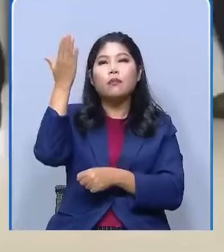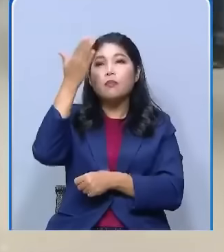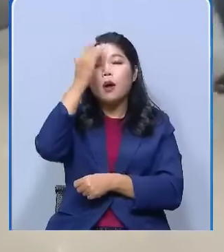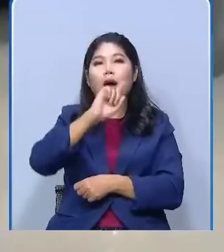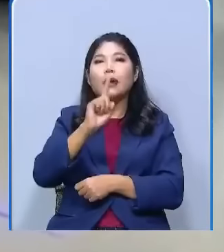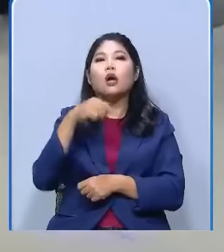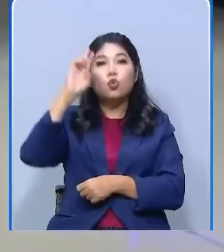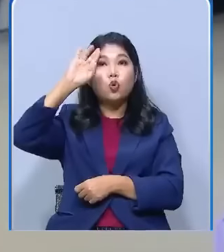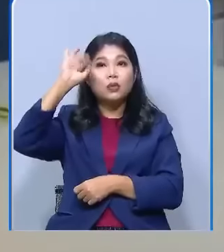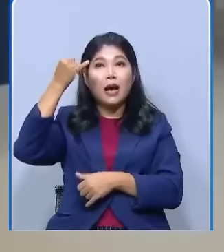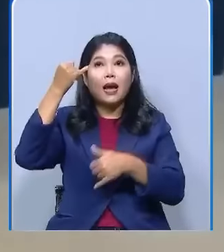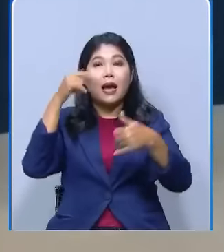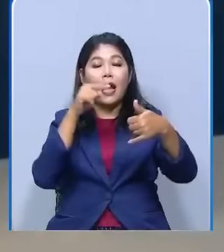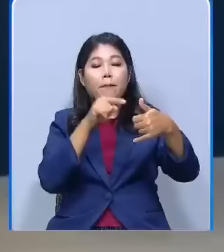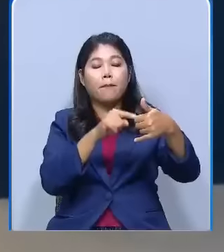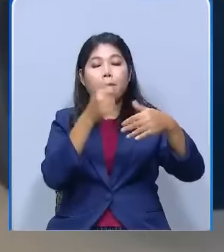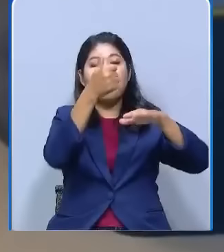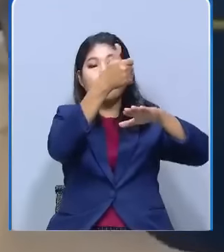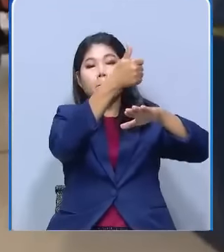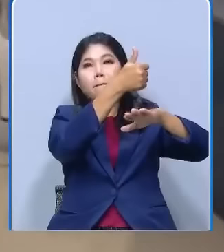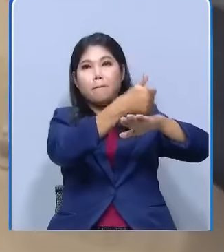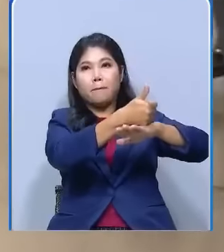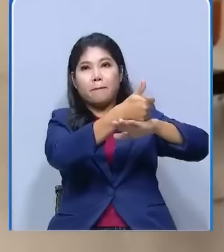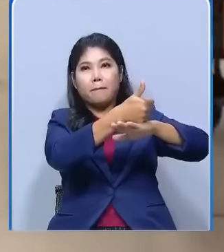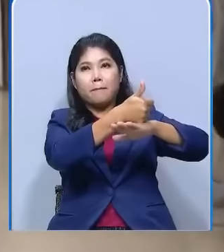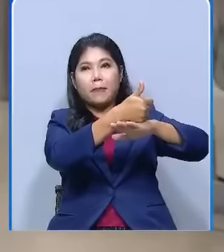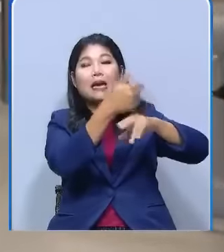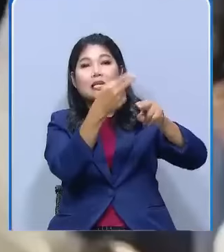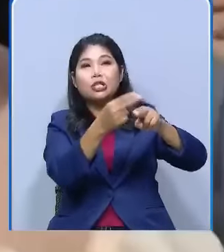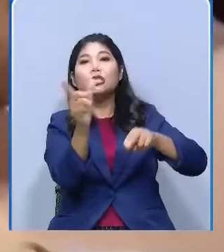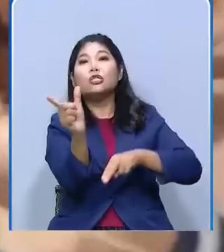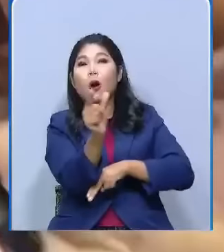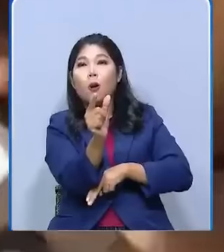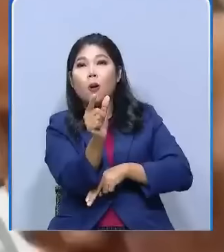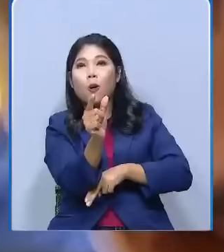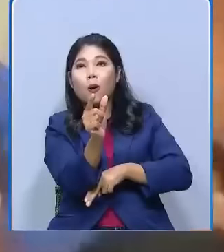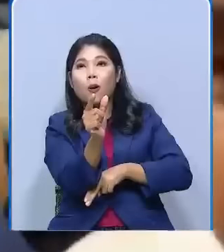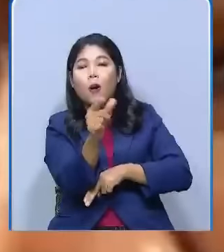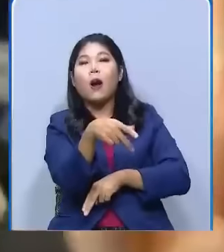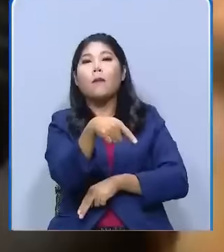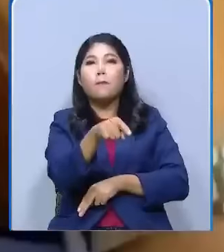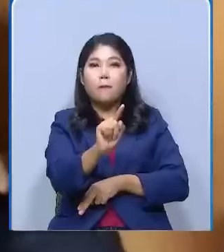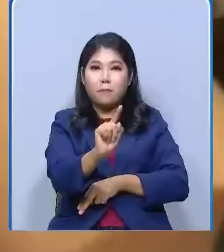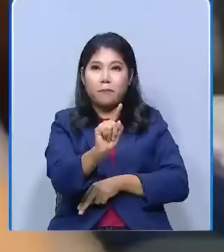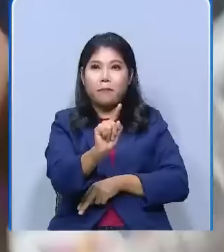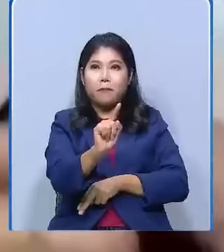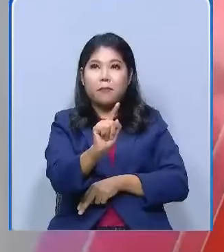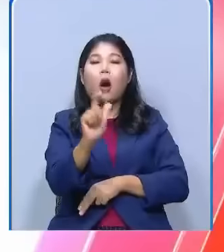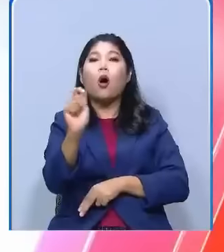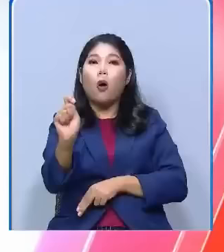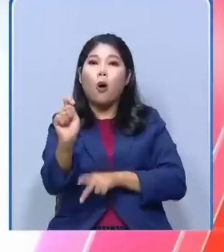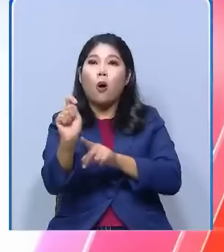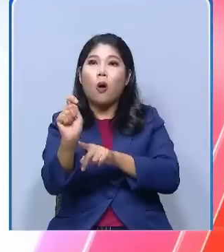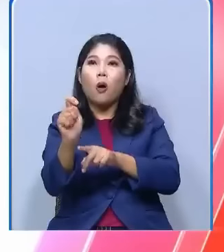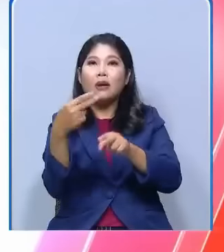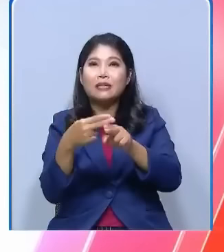เนี่ยได้รู้จักกับบิ๊กบอส บิ๊กบอสที่ตัวย่อชื่อก็คือปออใช่ไหม ใครล่ะมาอีกคนหนึ่งแล้วหรอใคร